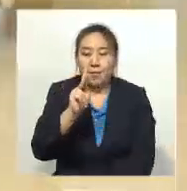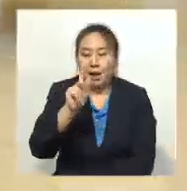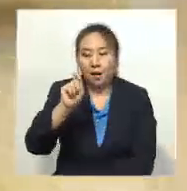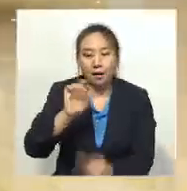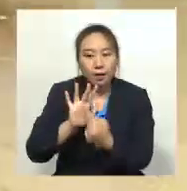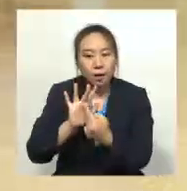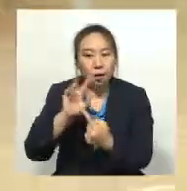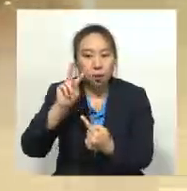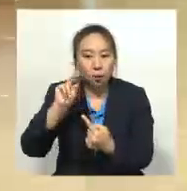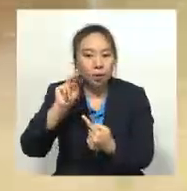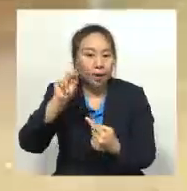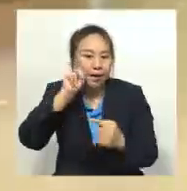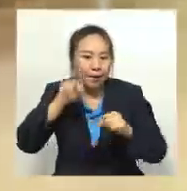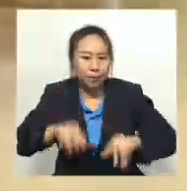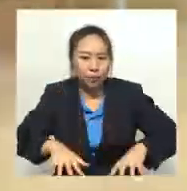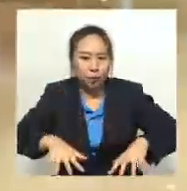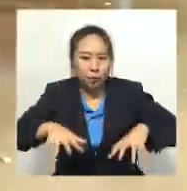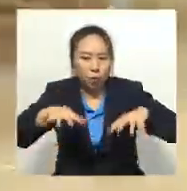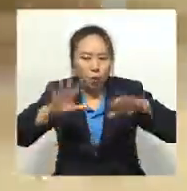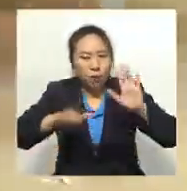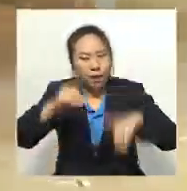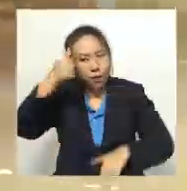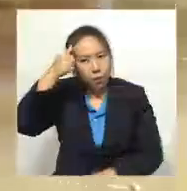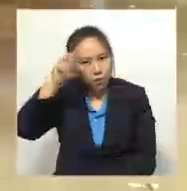ท่วมแบบนี้ค่ะมาเป็นระยะเวลา